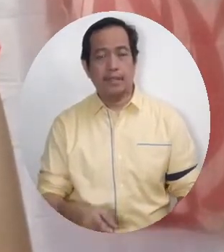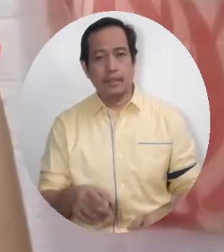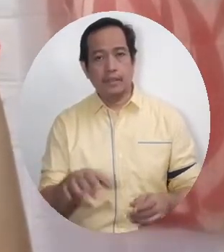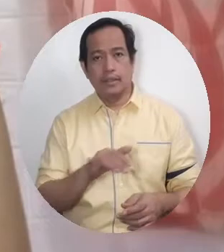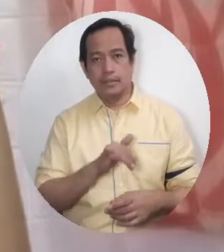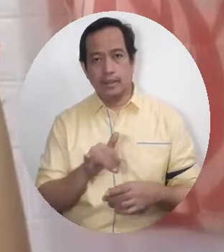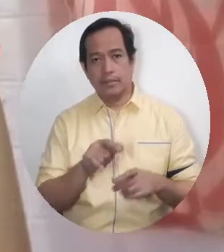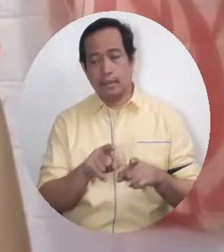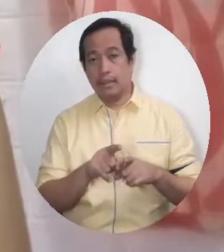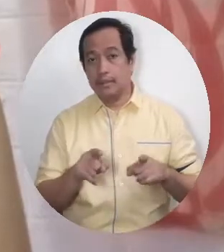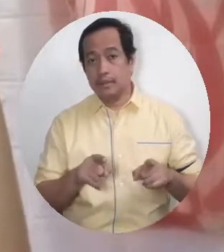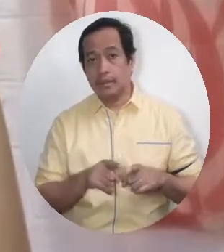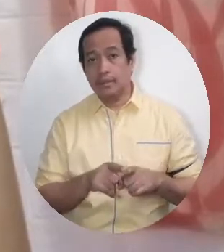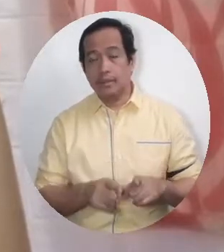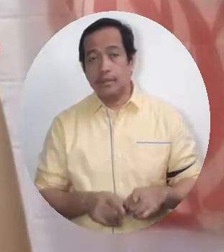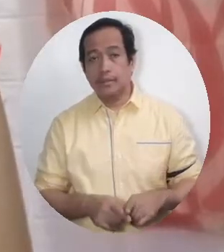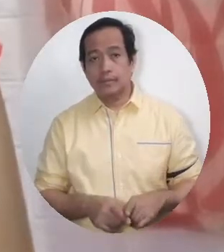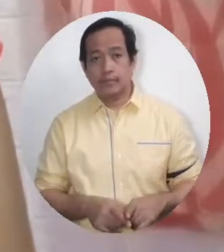Andun din po yung